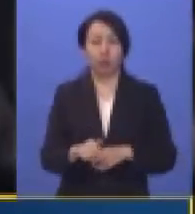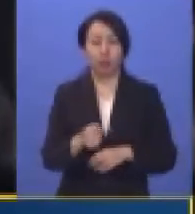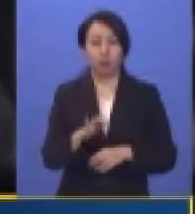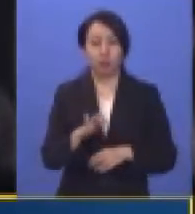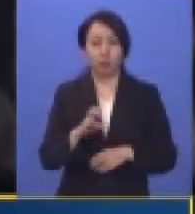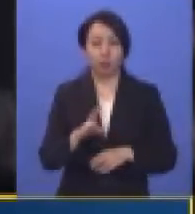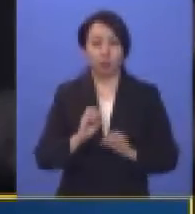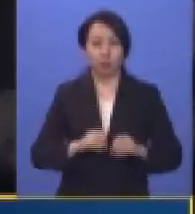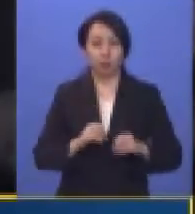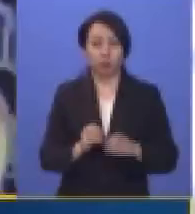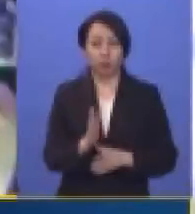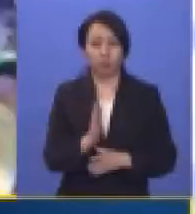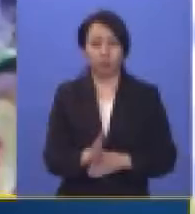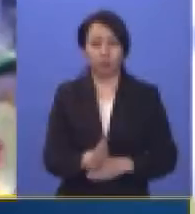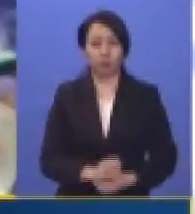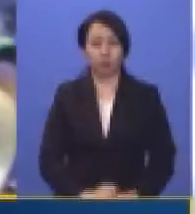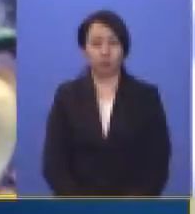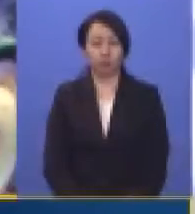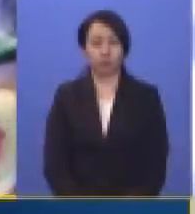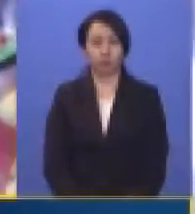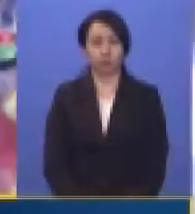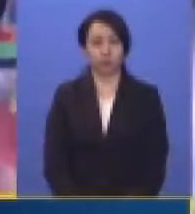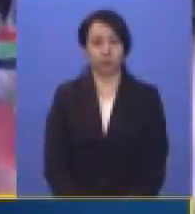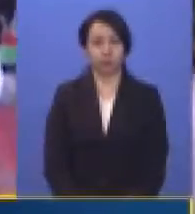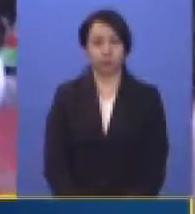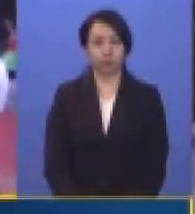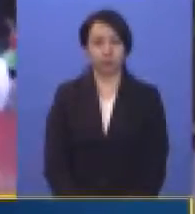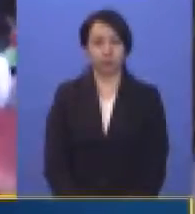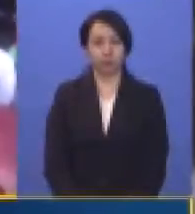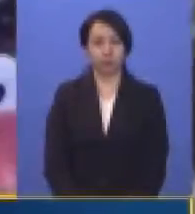шөбін жұлып, күтіп, баптайды. Мағжан Ахмадина, Орал Амренов, жаңалықтар қызметі.